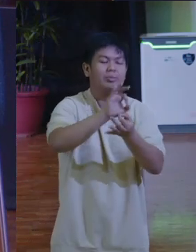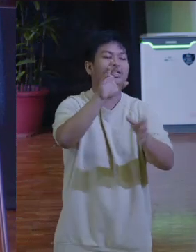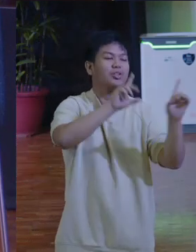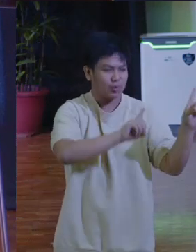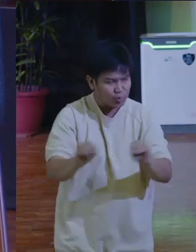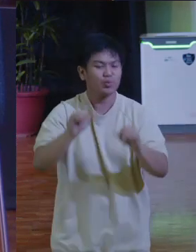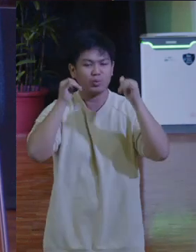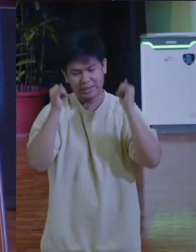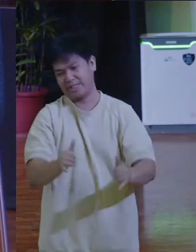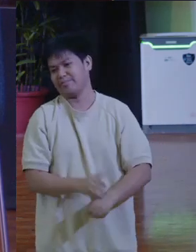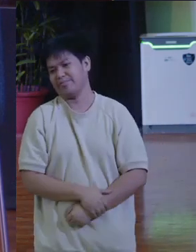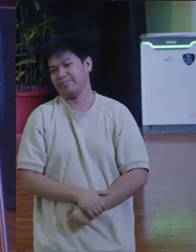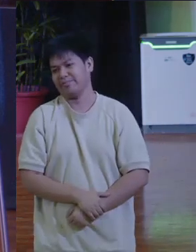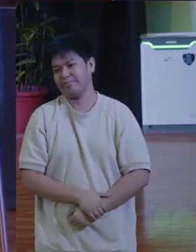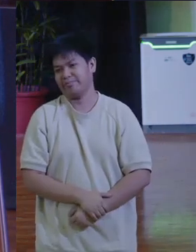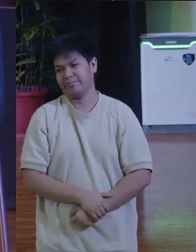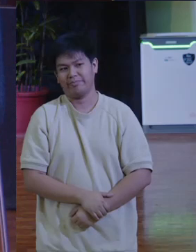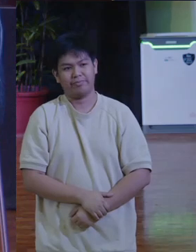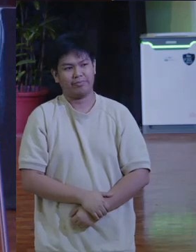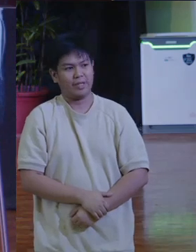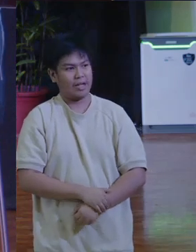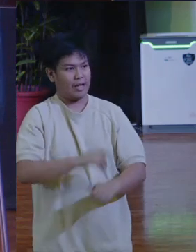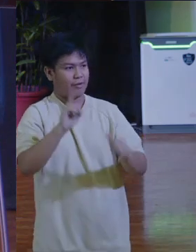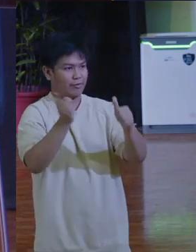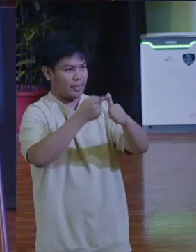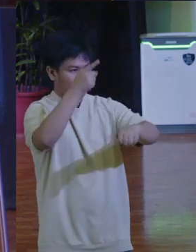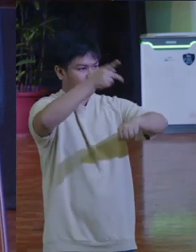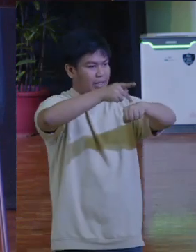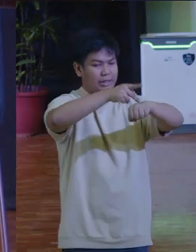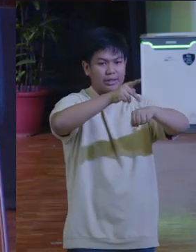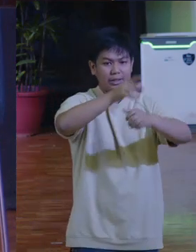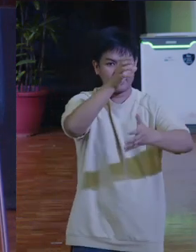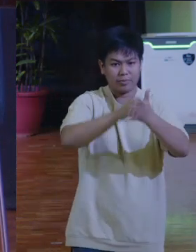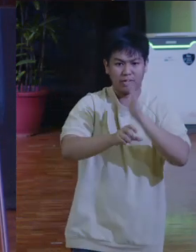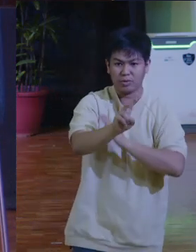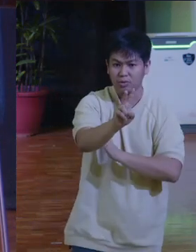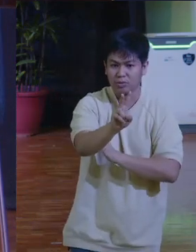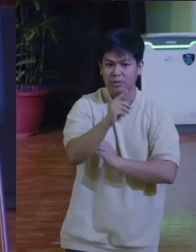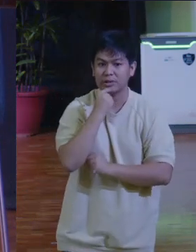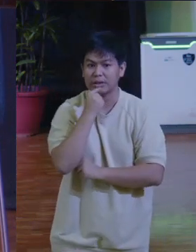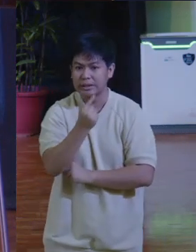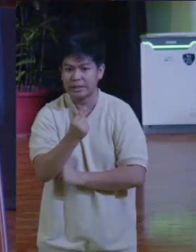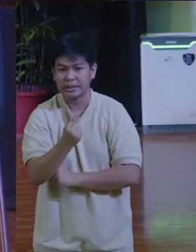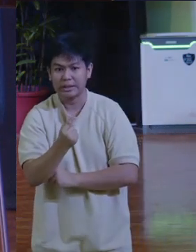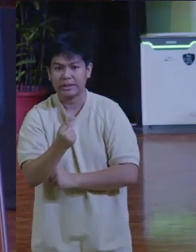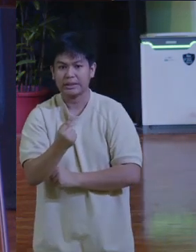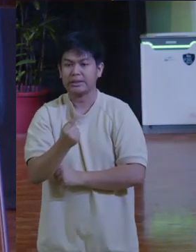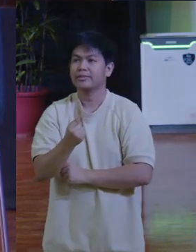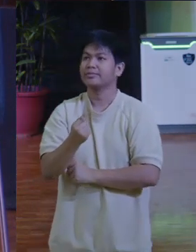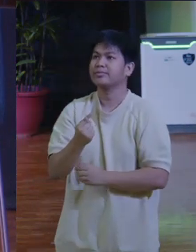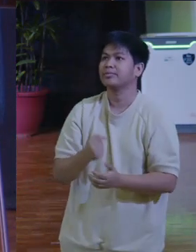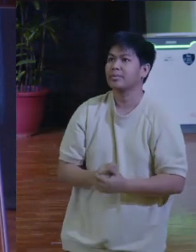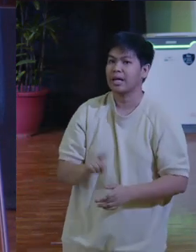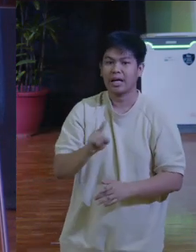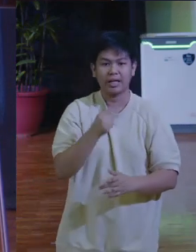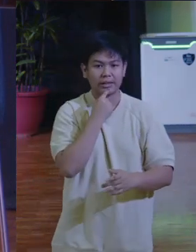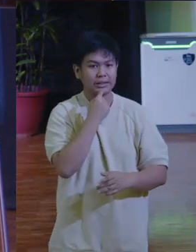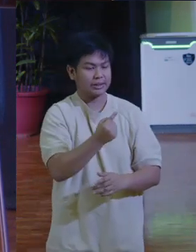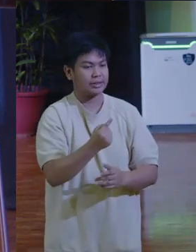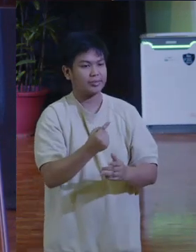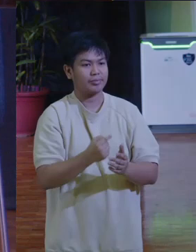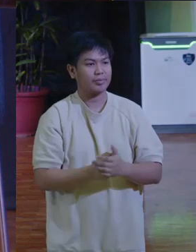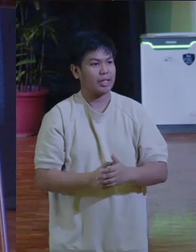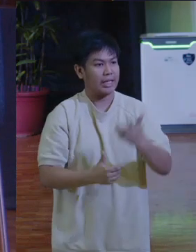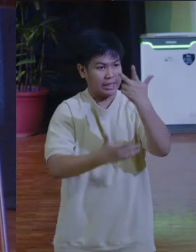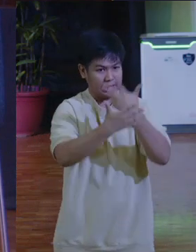Santo. 1 Peter chapter 1 verses 1 to 2, makikita din po natin yung tatlong persona